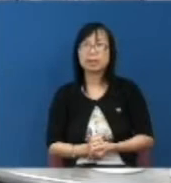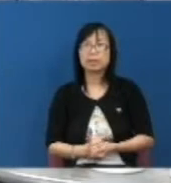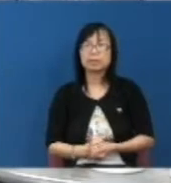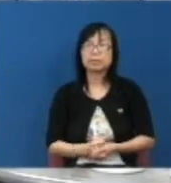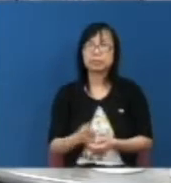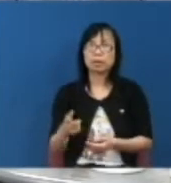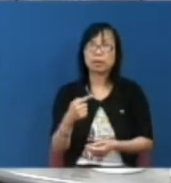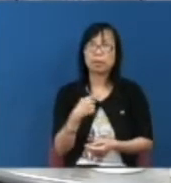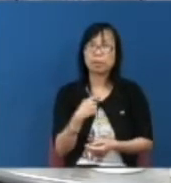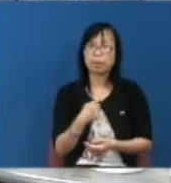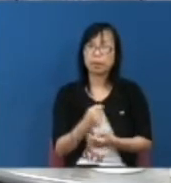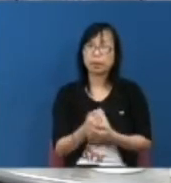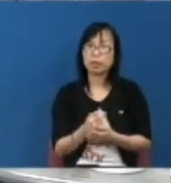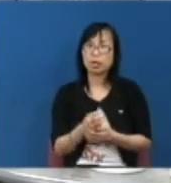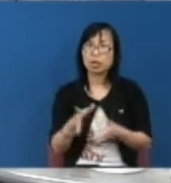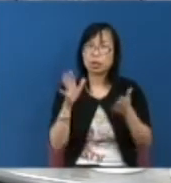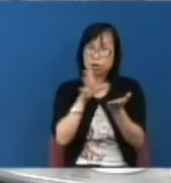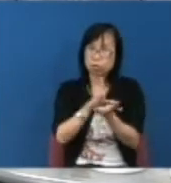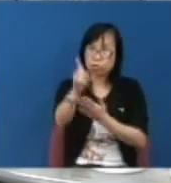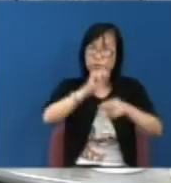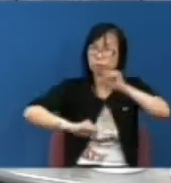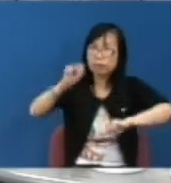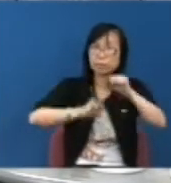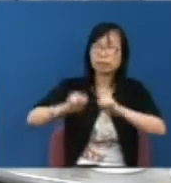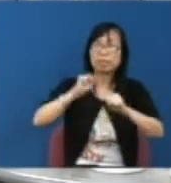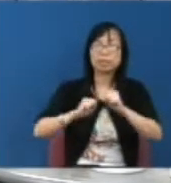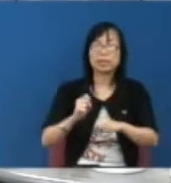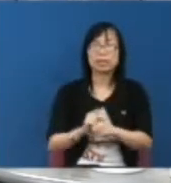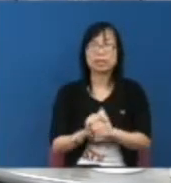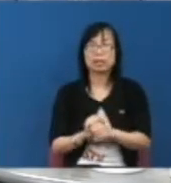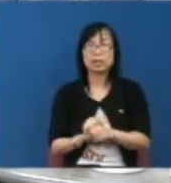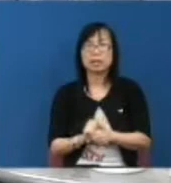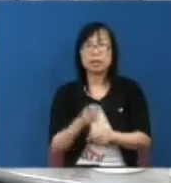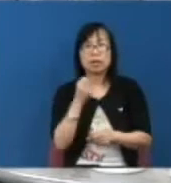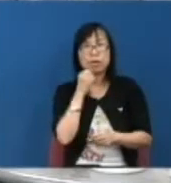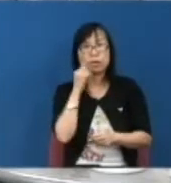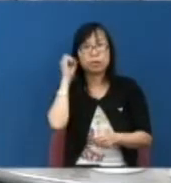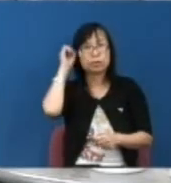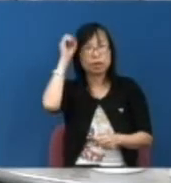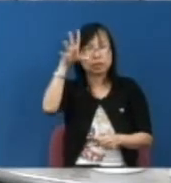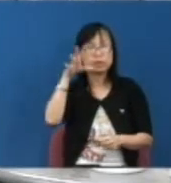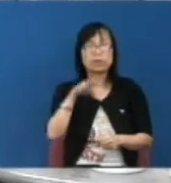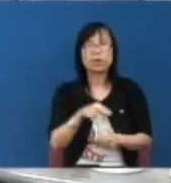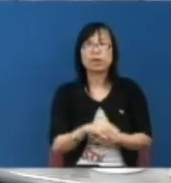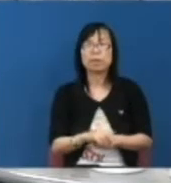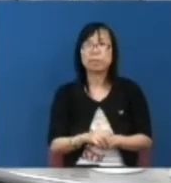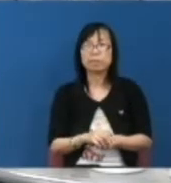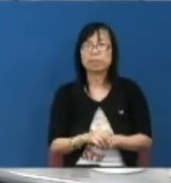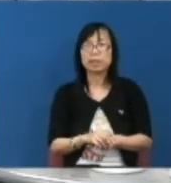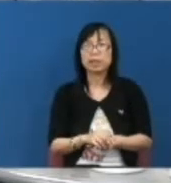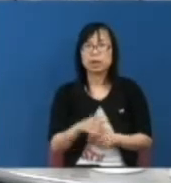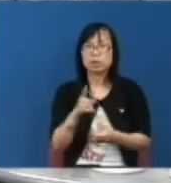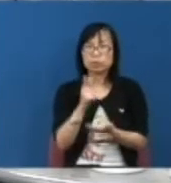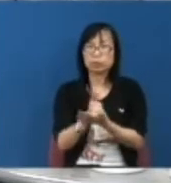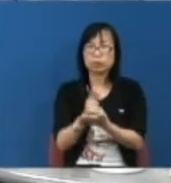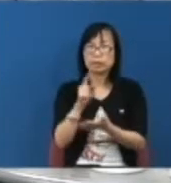實即係我哋即係專業動力咧，都好提倡或者我哋嗰個重點